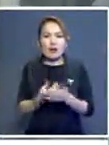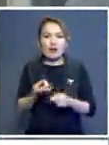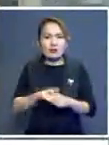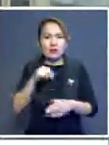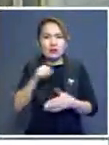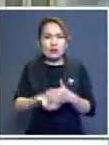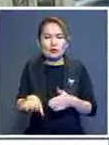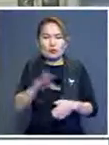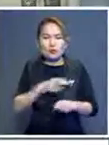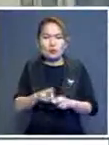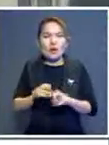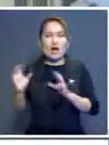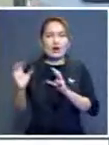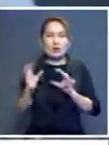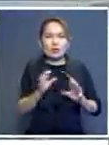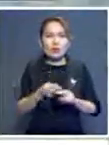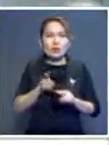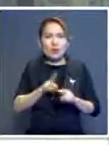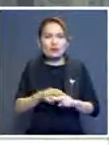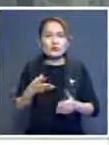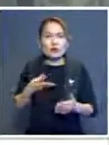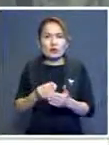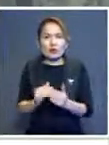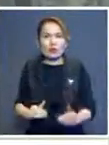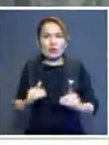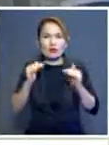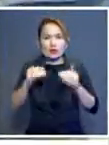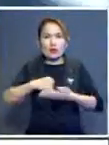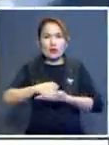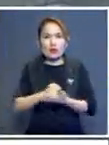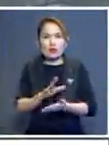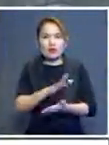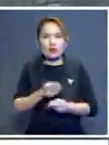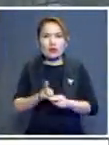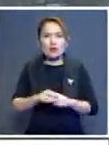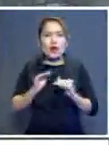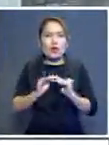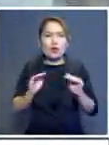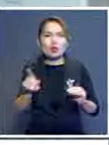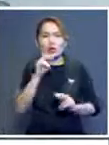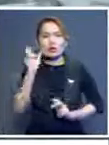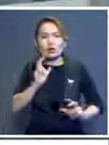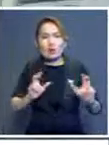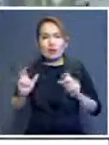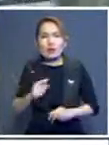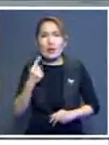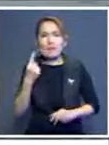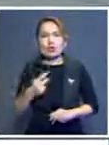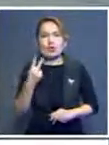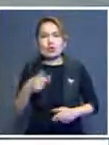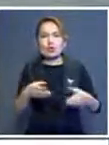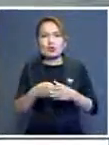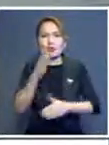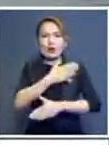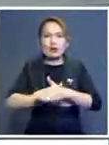шешімді жан-жақты сараптап, қоғамдық ұйымдар сүзгісінен өткізіп барып қабылдаған. Бірақ оқушылар мен студенттердің бірінші, екінші топтағы мүгедектер